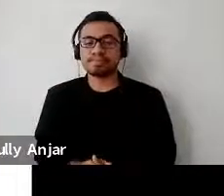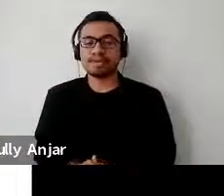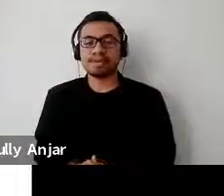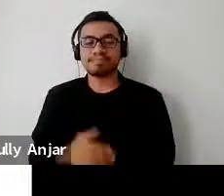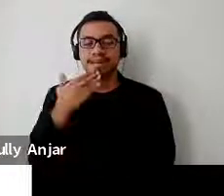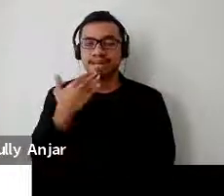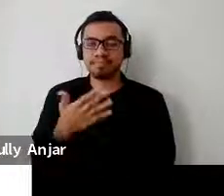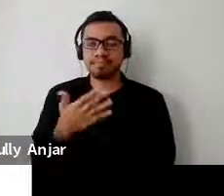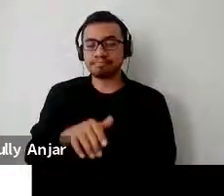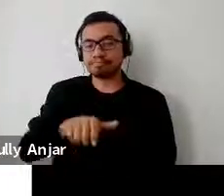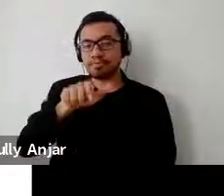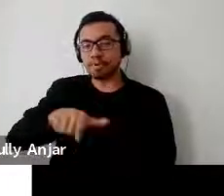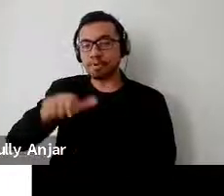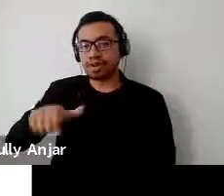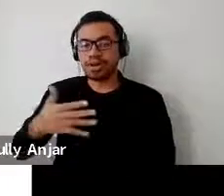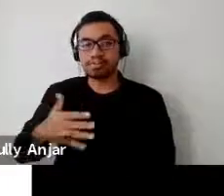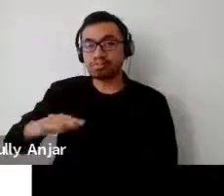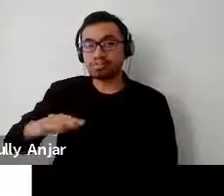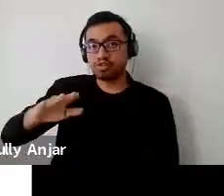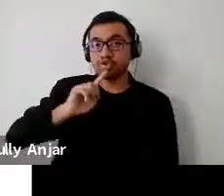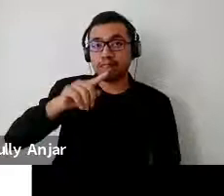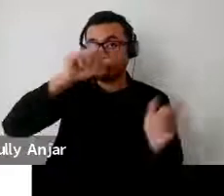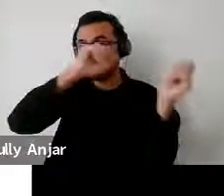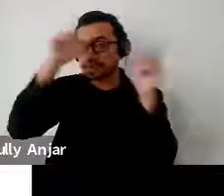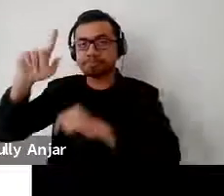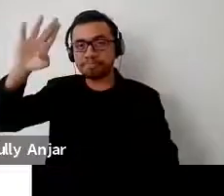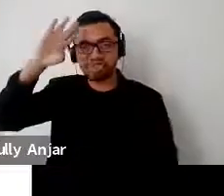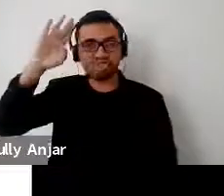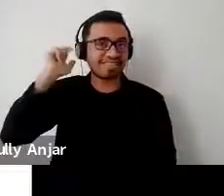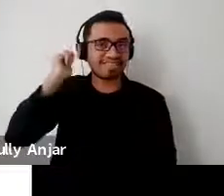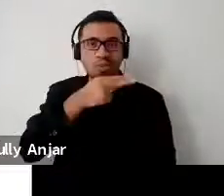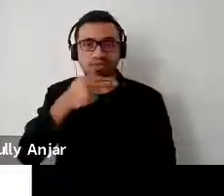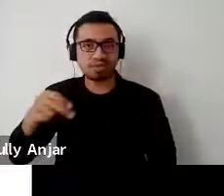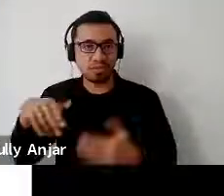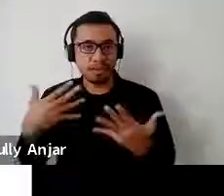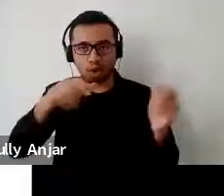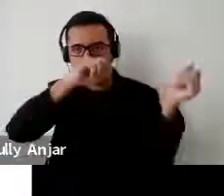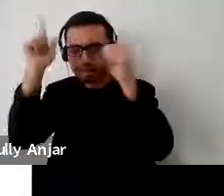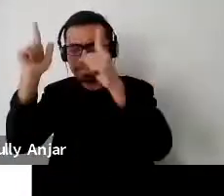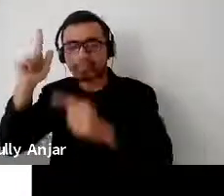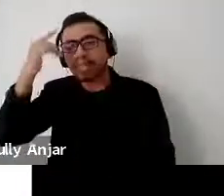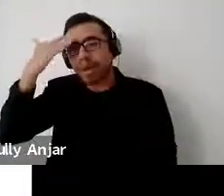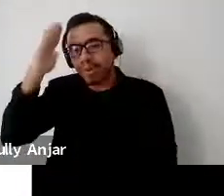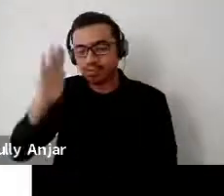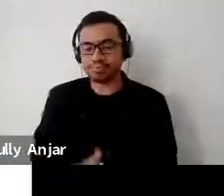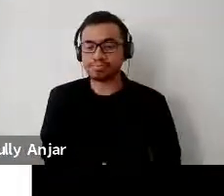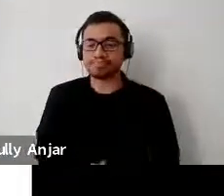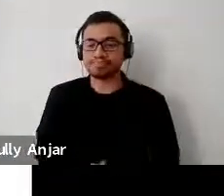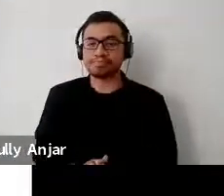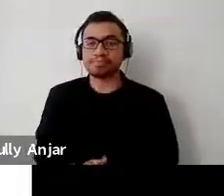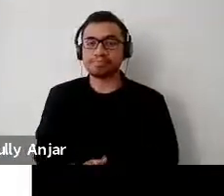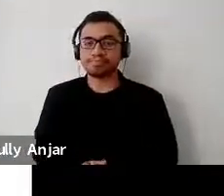konstruksi gender di Indonesia. Kalau kita lihat apa yang berlangsung dalam sejarah selama